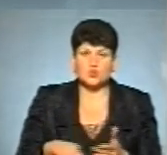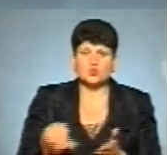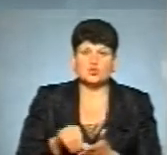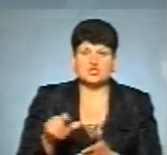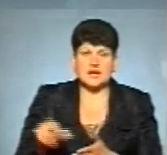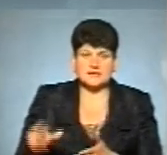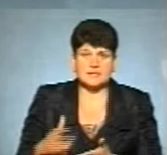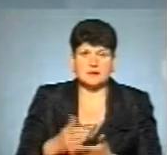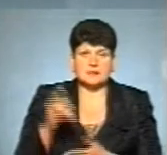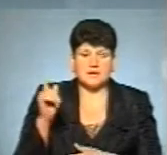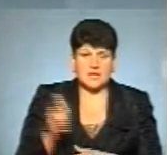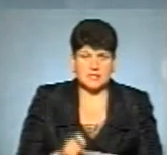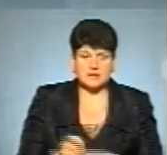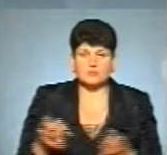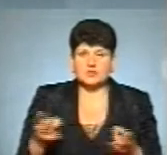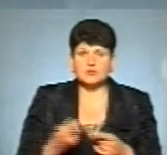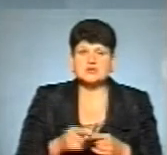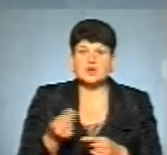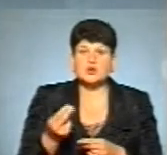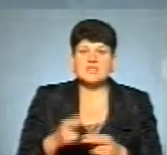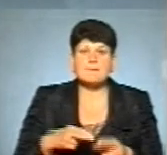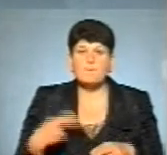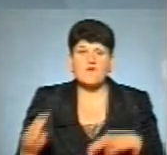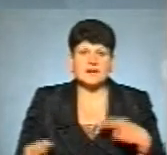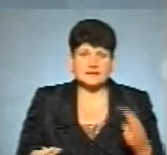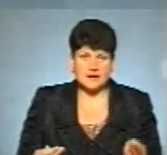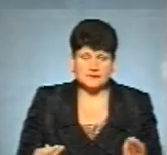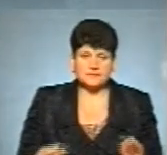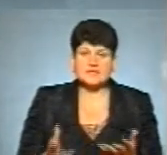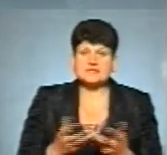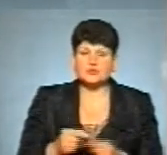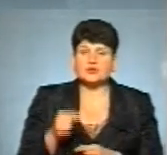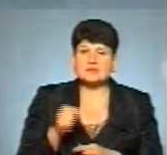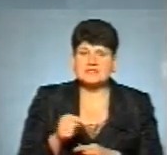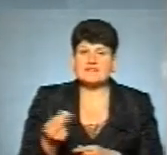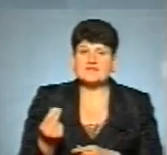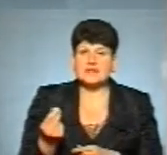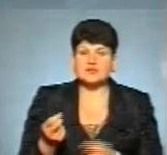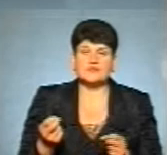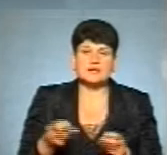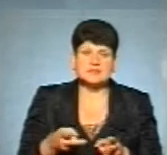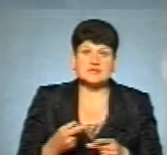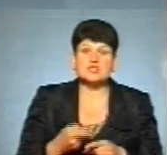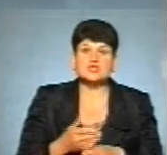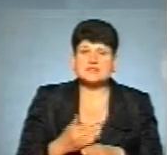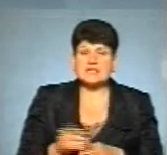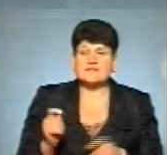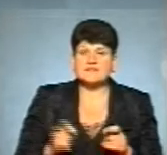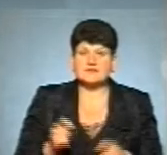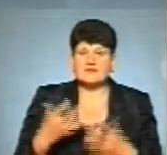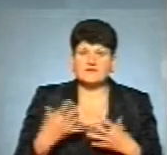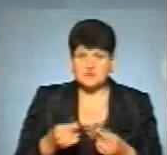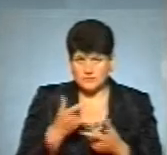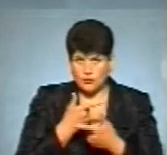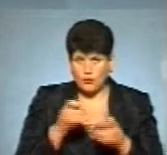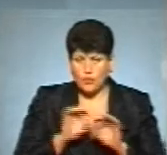які мали приїхати, потрібно ці кошти повертати. І за рахунок цих таких фінансових ризиків, то частину фестивалів ну, вже